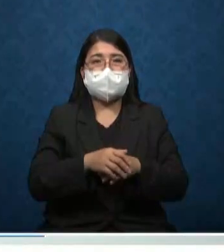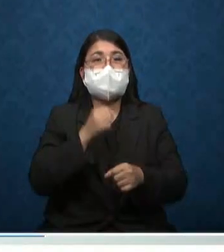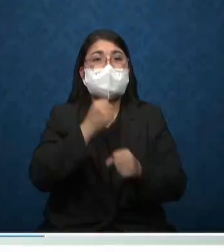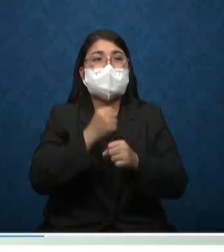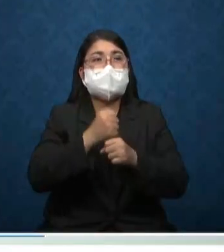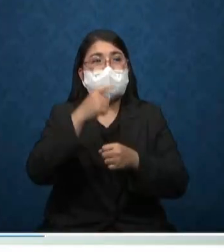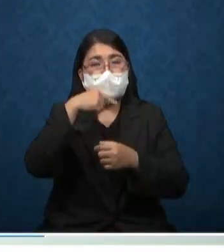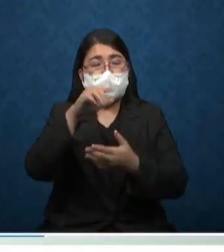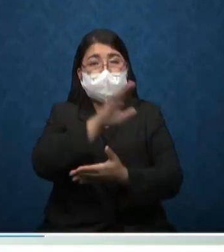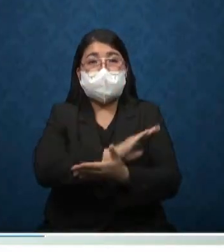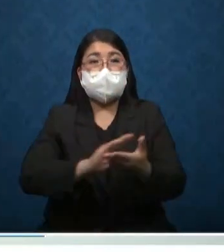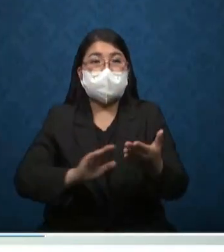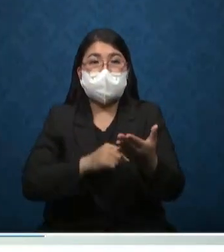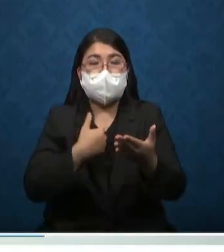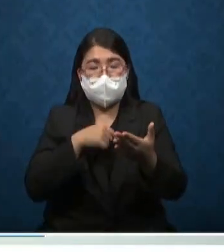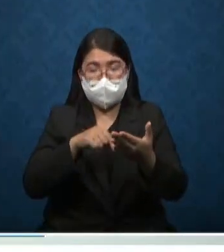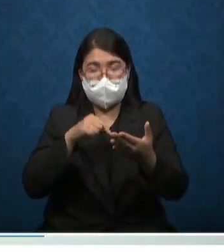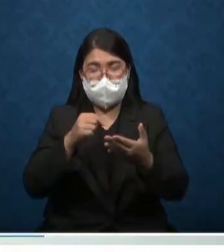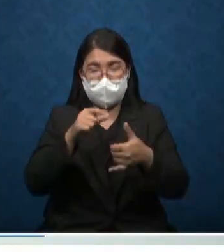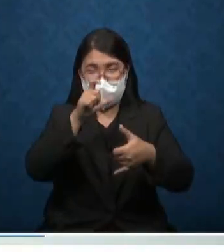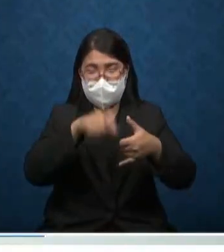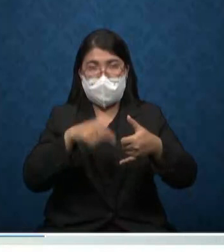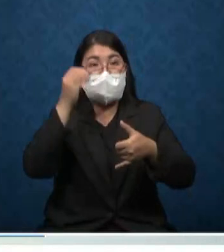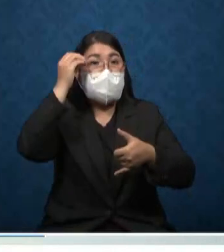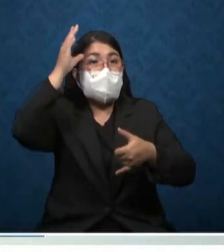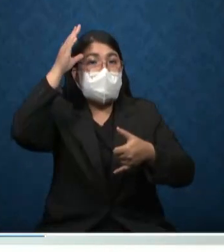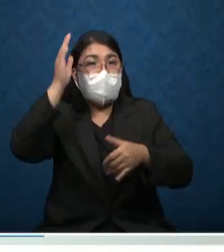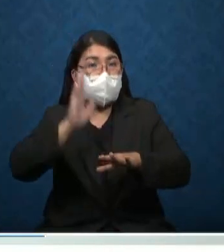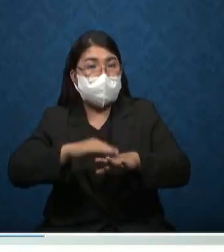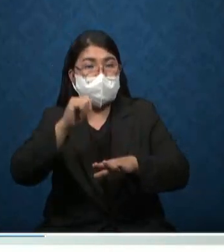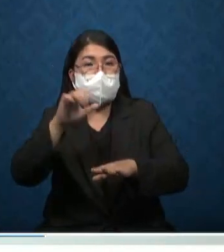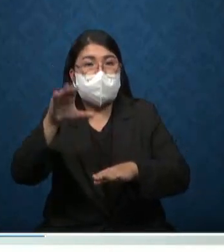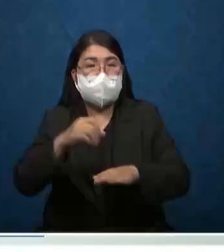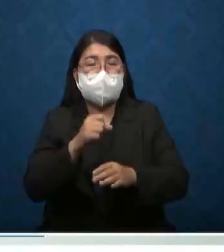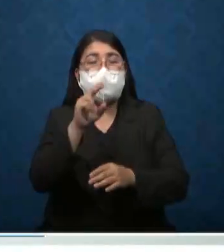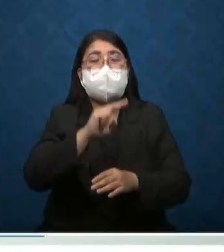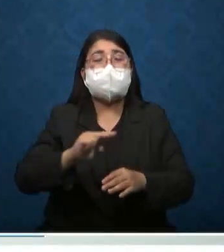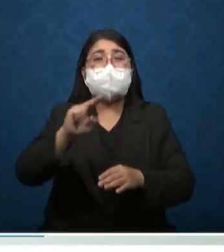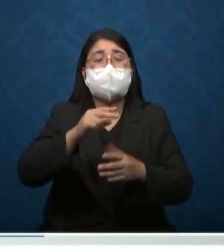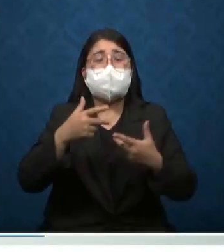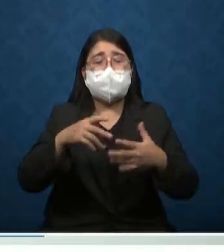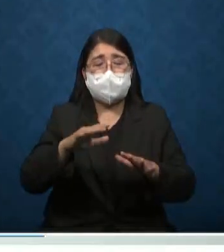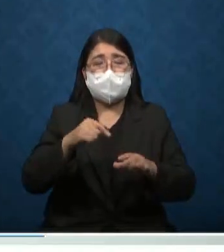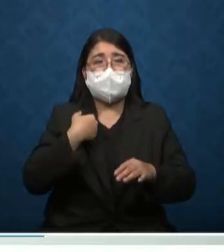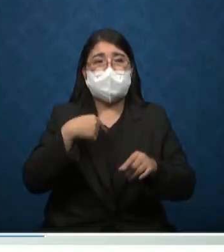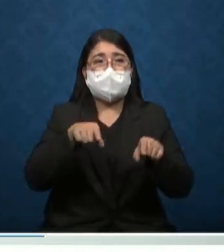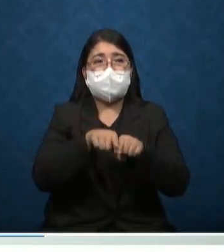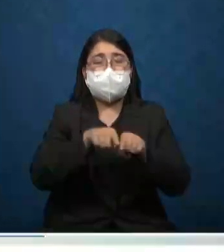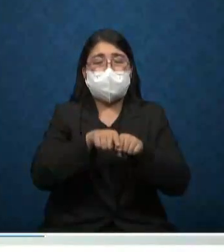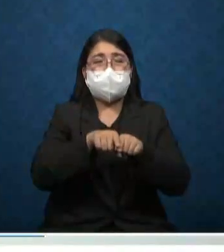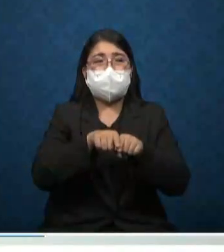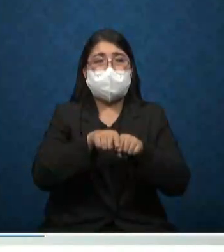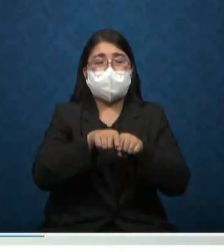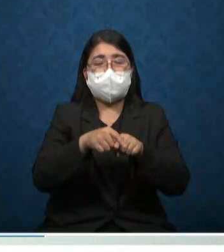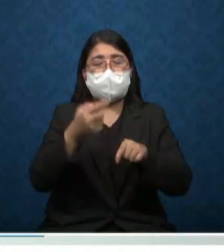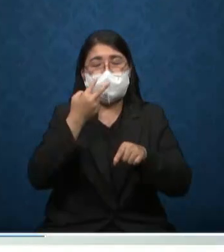เทศชาติของเราได้บุคคลที่มีความรู้ความสามารถเข้ามาใช้ในการพัฒนาต่อยอดเราก็จะเป็นซอฟต์พาวเวอร์นะค